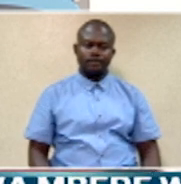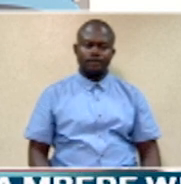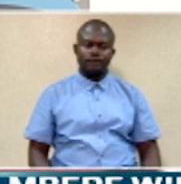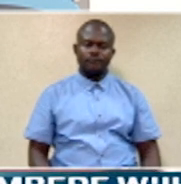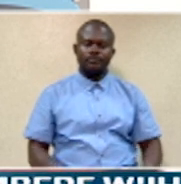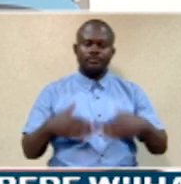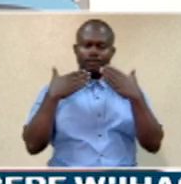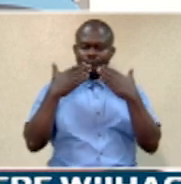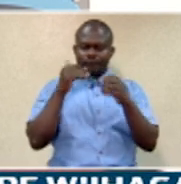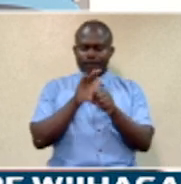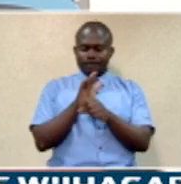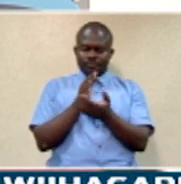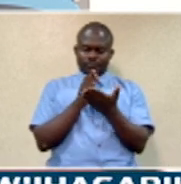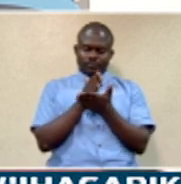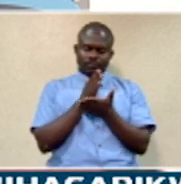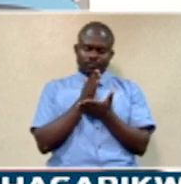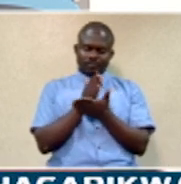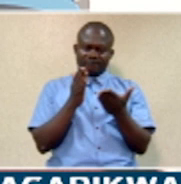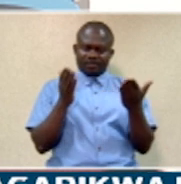Koze nibyo ari